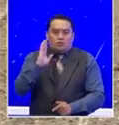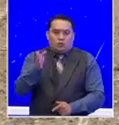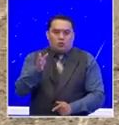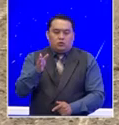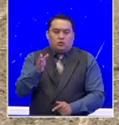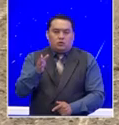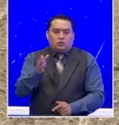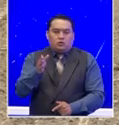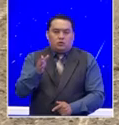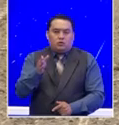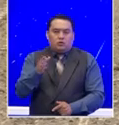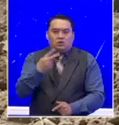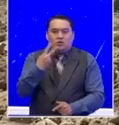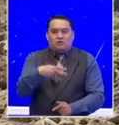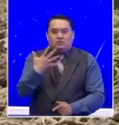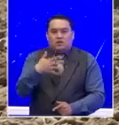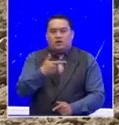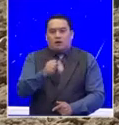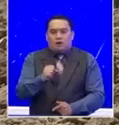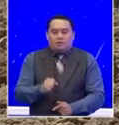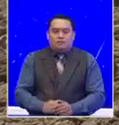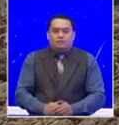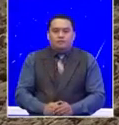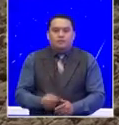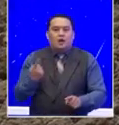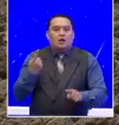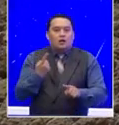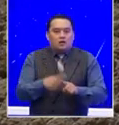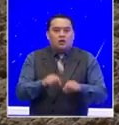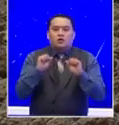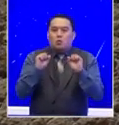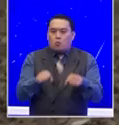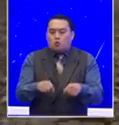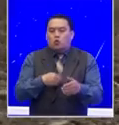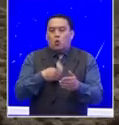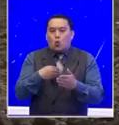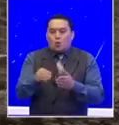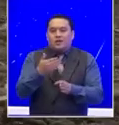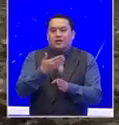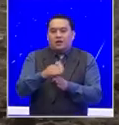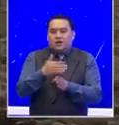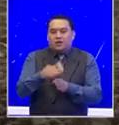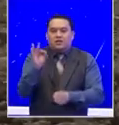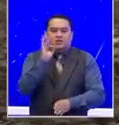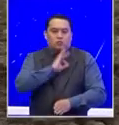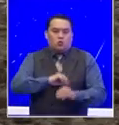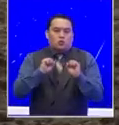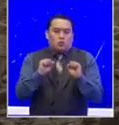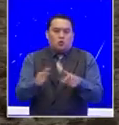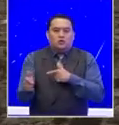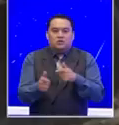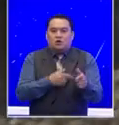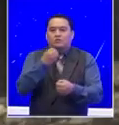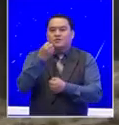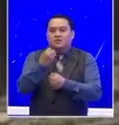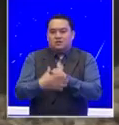посеять кукурузу 25 гектаров. Современная техника, которую можно приобрести в лизинг или воспользоваться при помощи сервисно-заготовительных